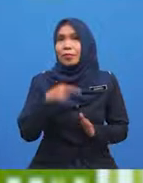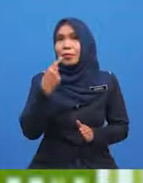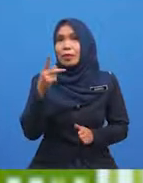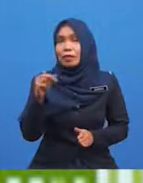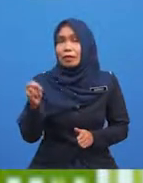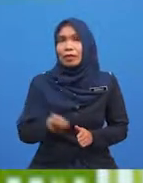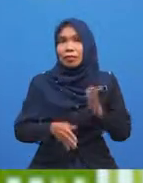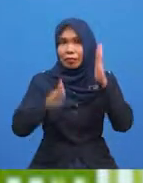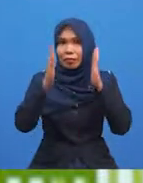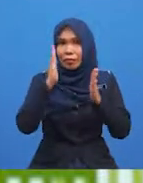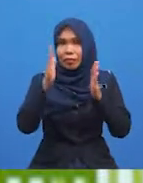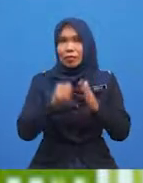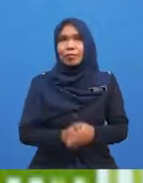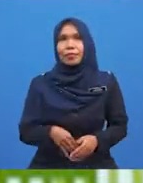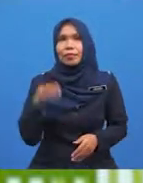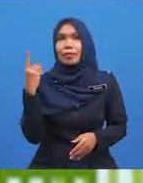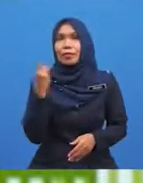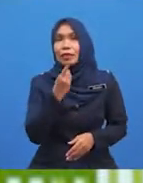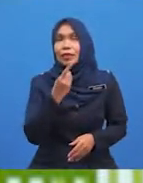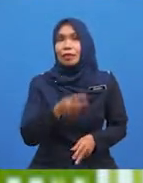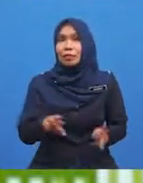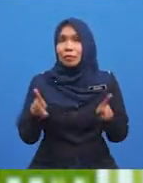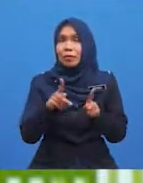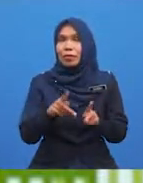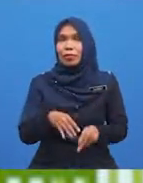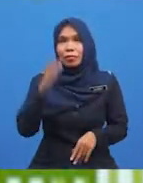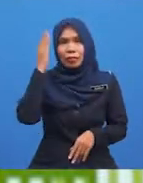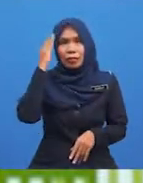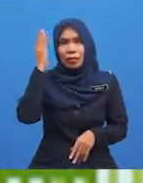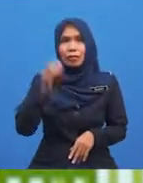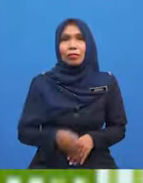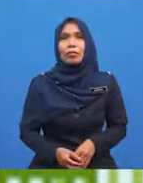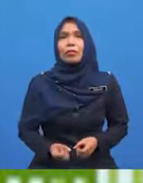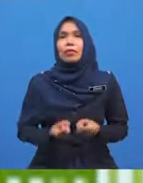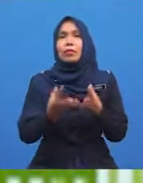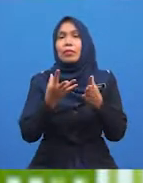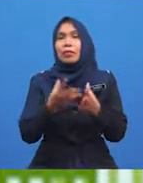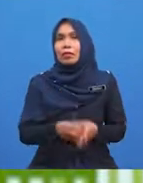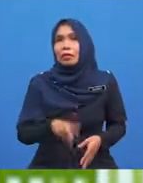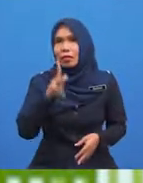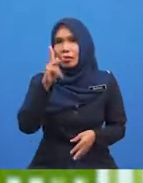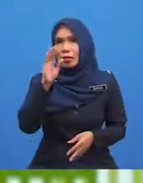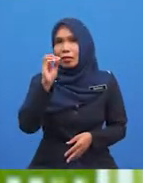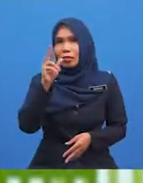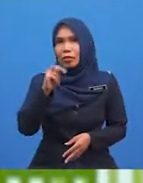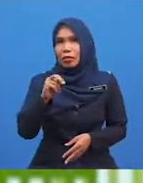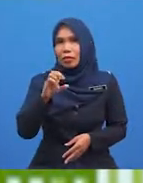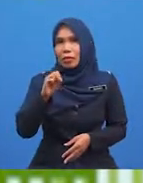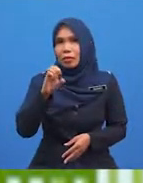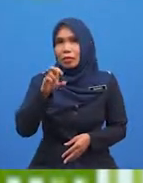perlu mengetahui beberapa konsep asas yang mendasari sistem dan